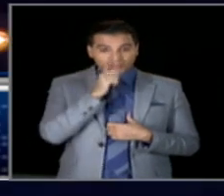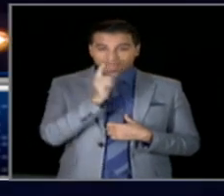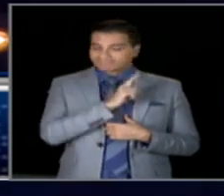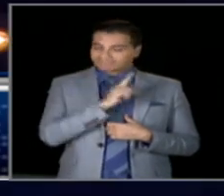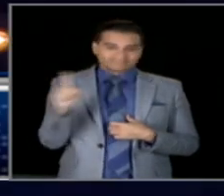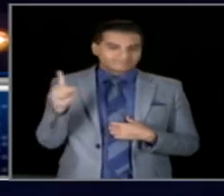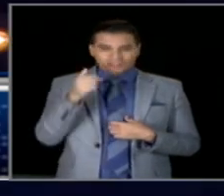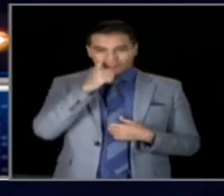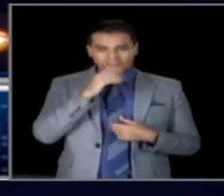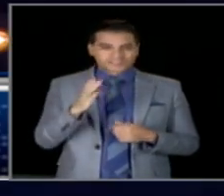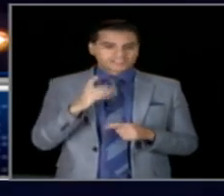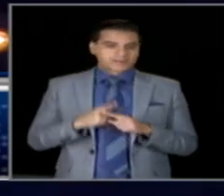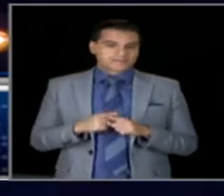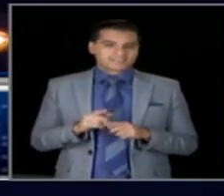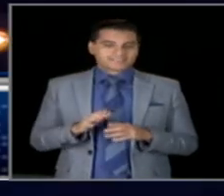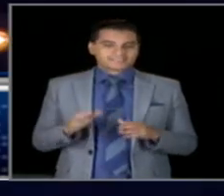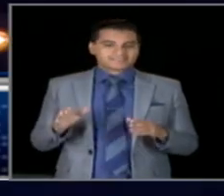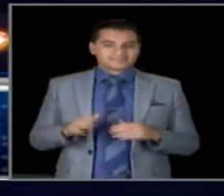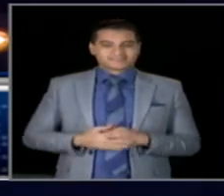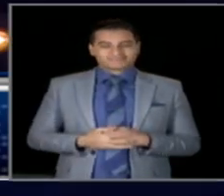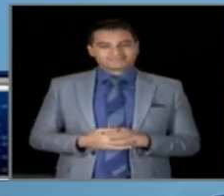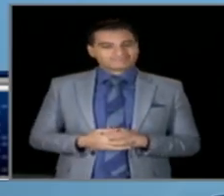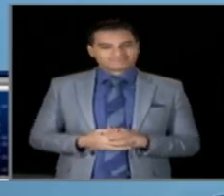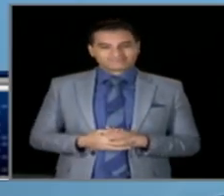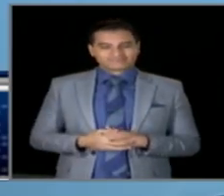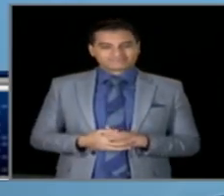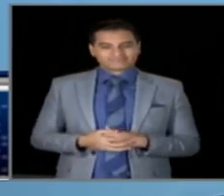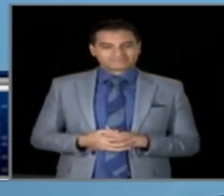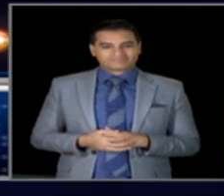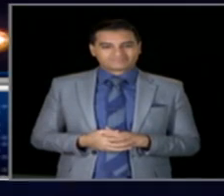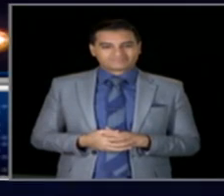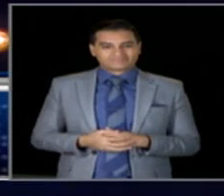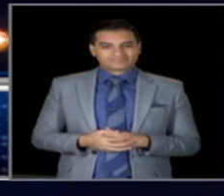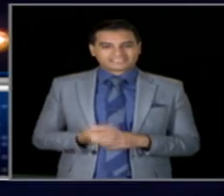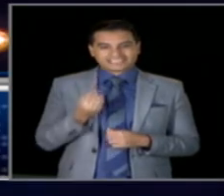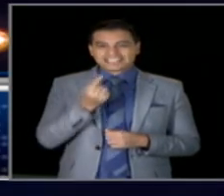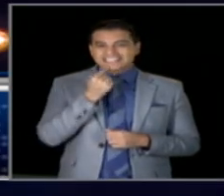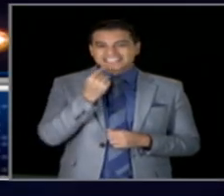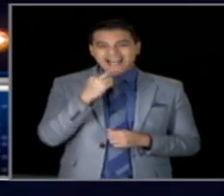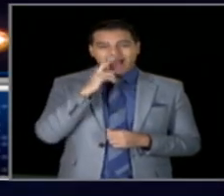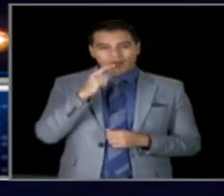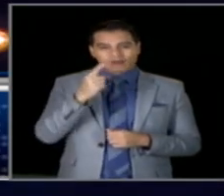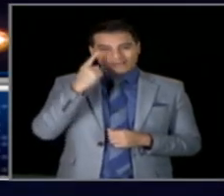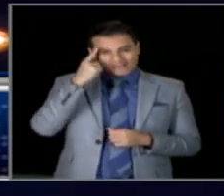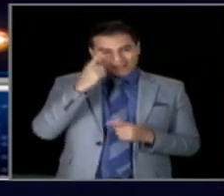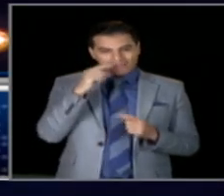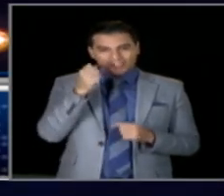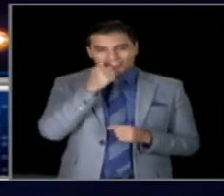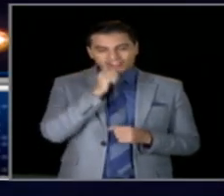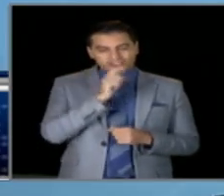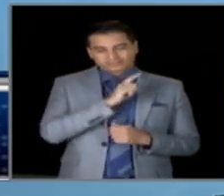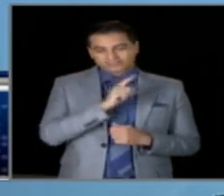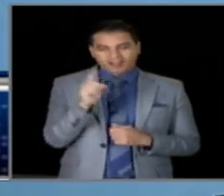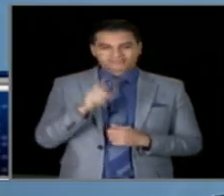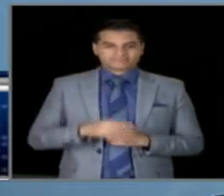ولا الصين تقولك ولا اليابان ولا الصين. لو استنيتي ثانية واحدة. إجابة خاطئة.